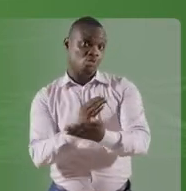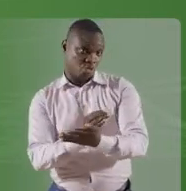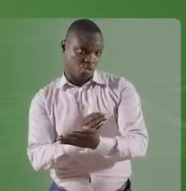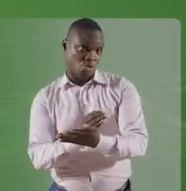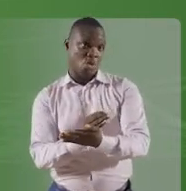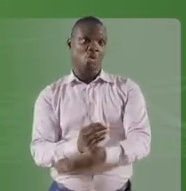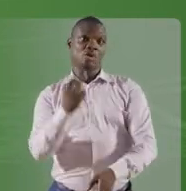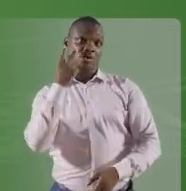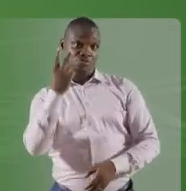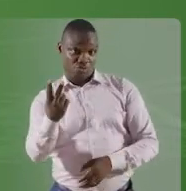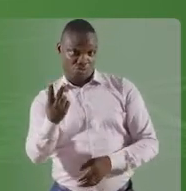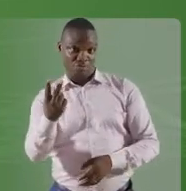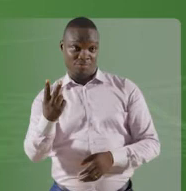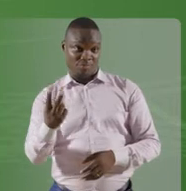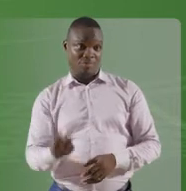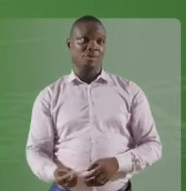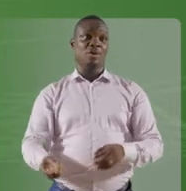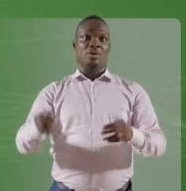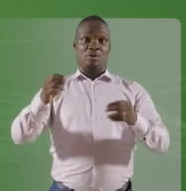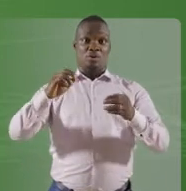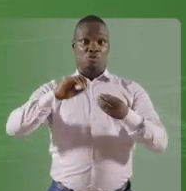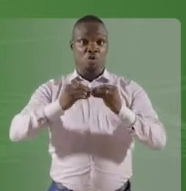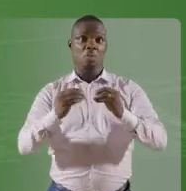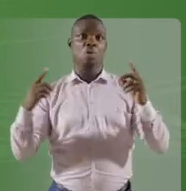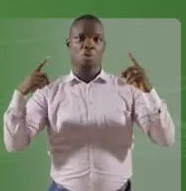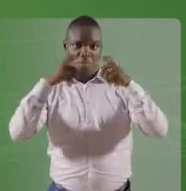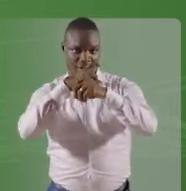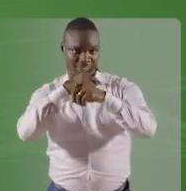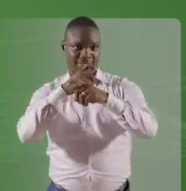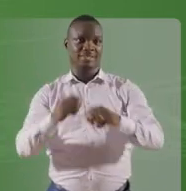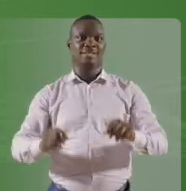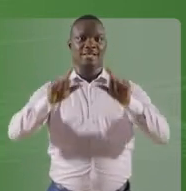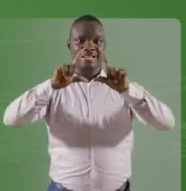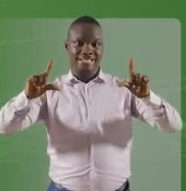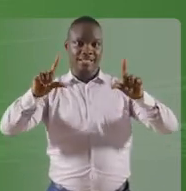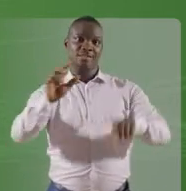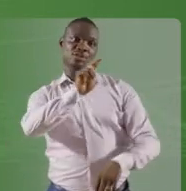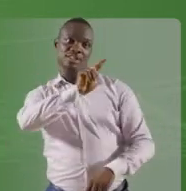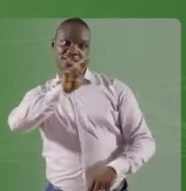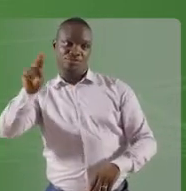nous avons présenté la partie nombres complexes et lignes de niveau.